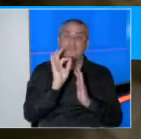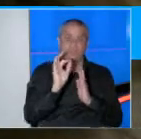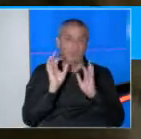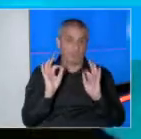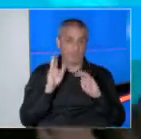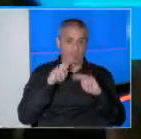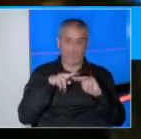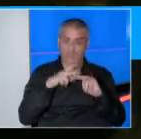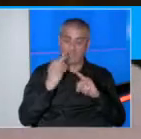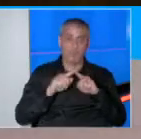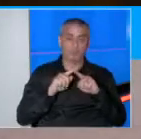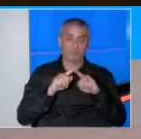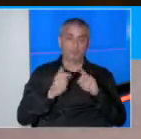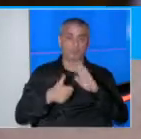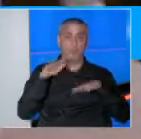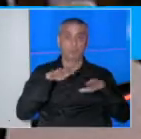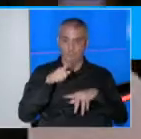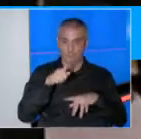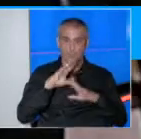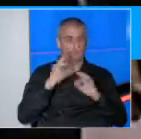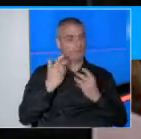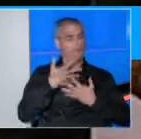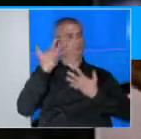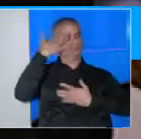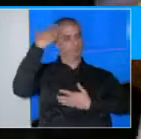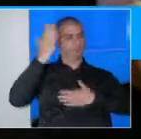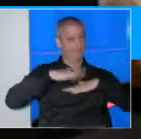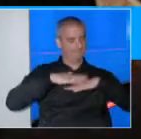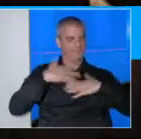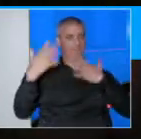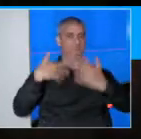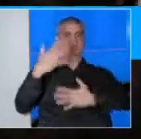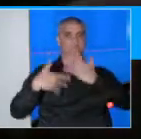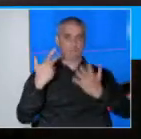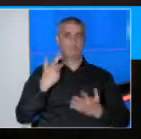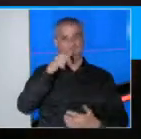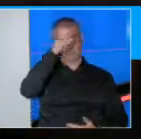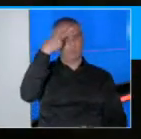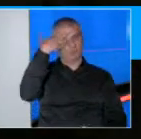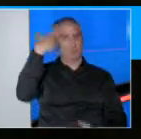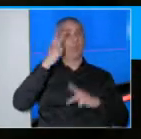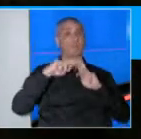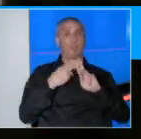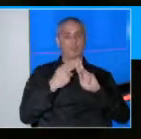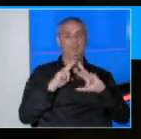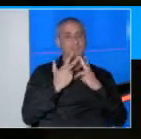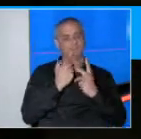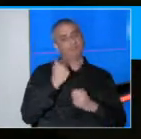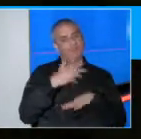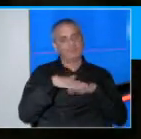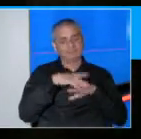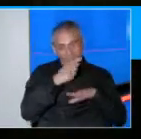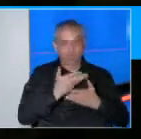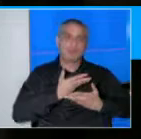שבאמת אחרי, אחרי כמה חודשים בראשות הממשלה, עם כל ההילה והתפקידים וככה אולי היוקרה הבינלאומית, הציבור הימני יסלח